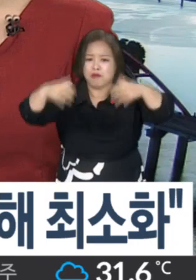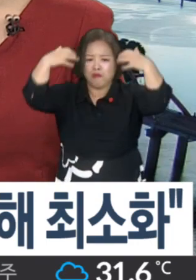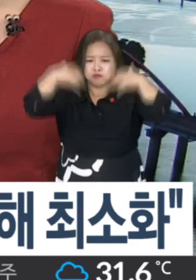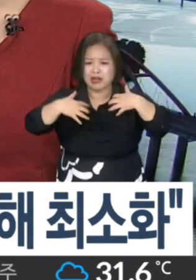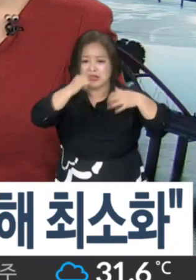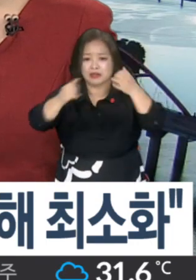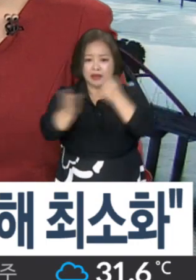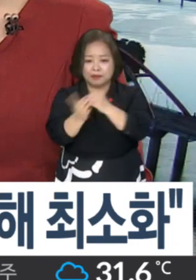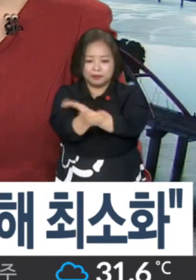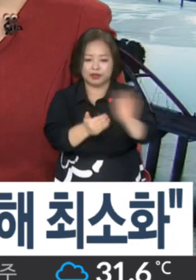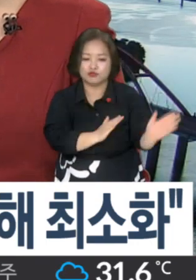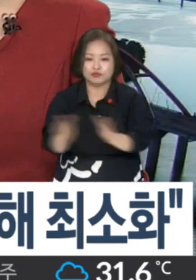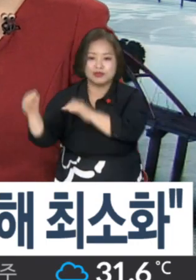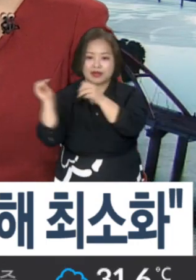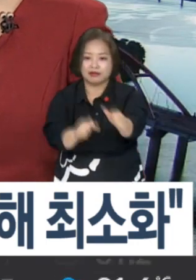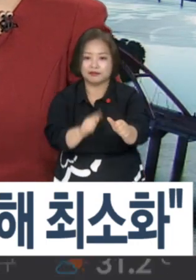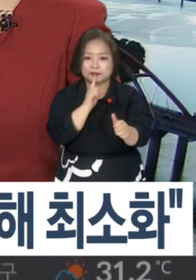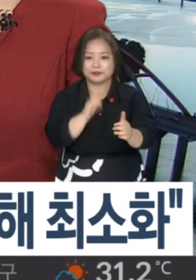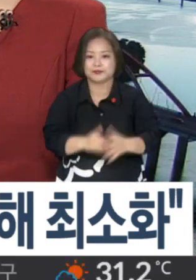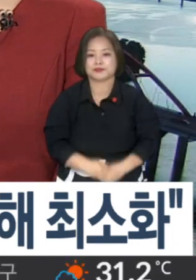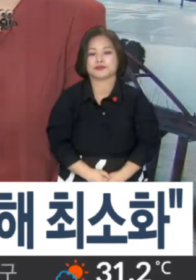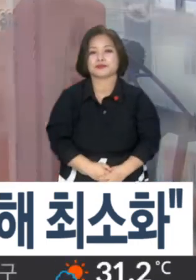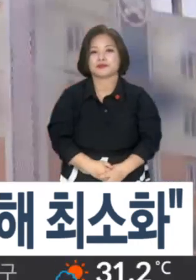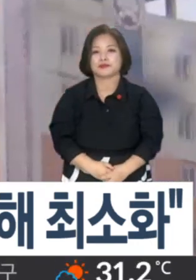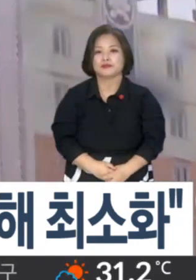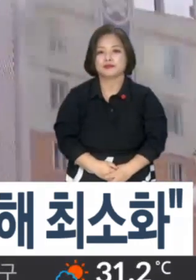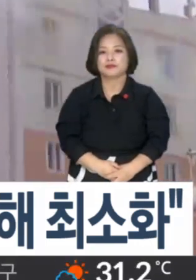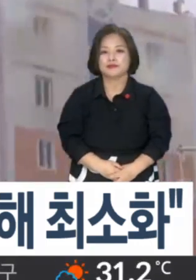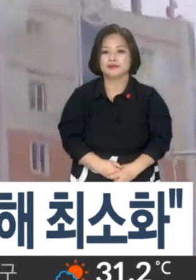최소화하라고 했습니다 지성님 기자입니다